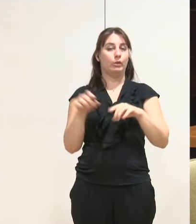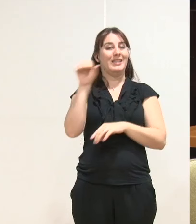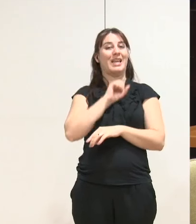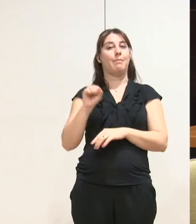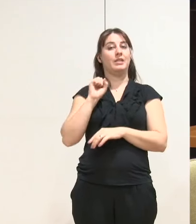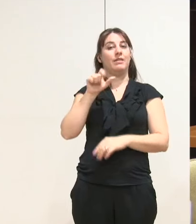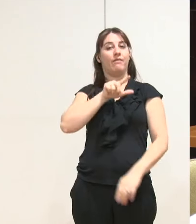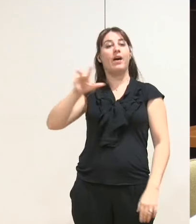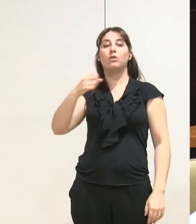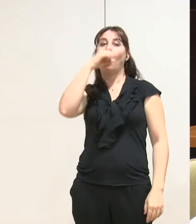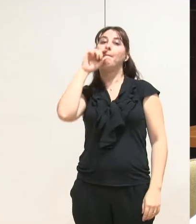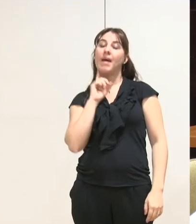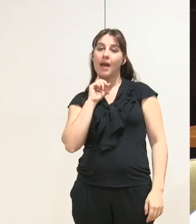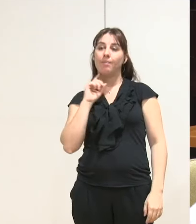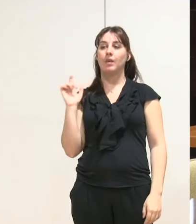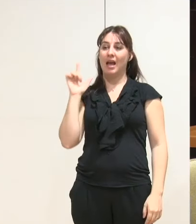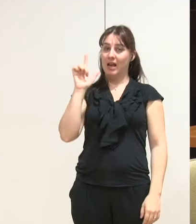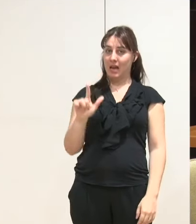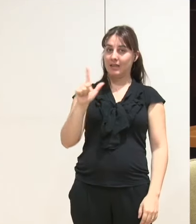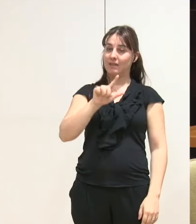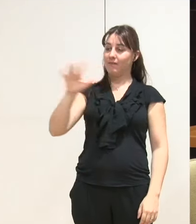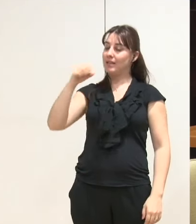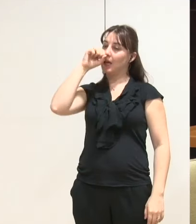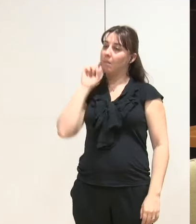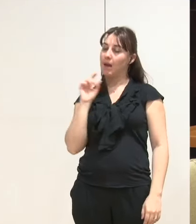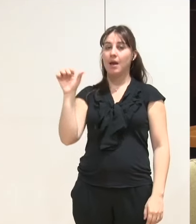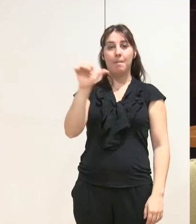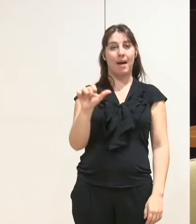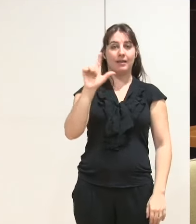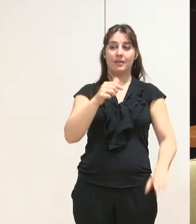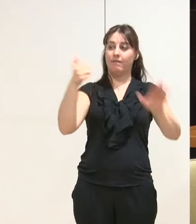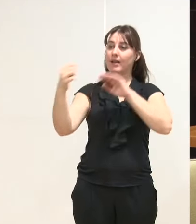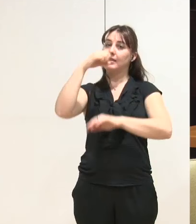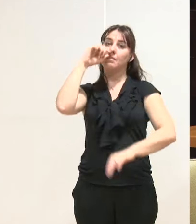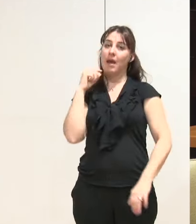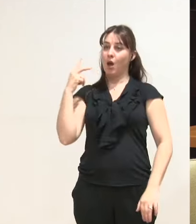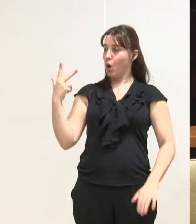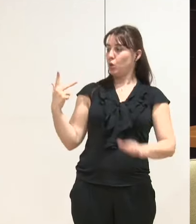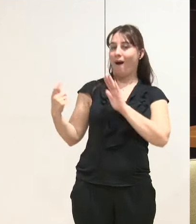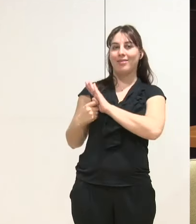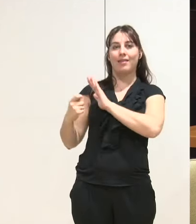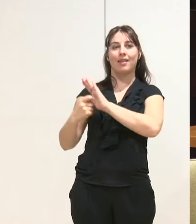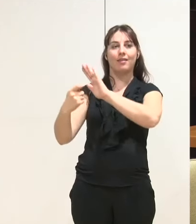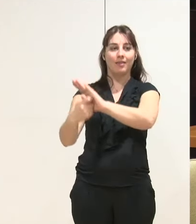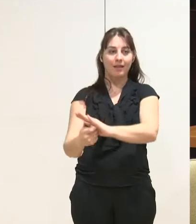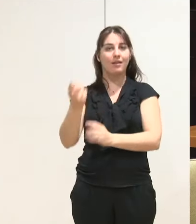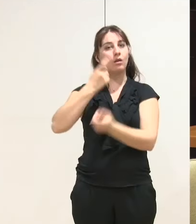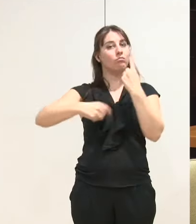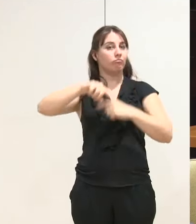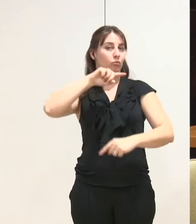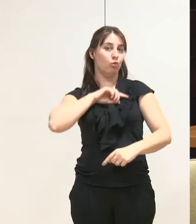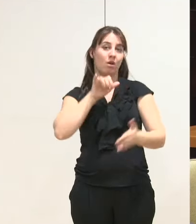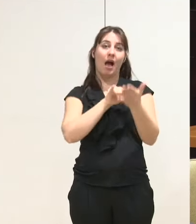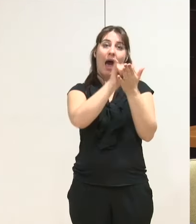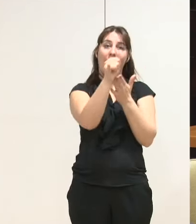mai le lundi 25 mai le mardi 26 mai date à laquelle euh nous avons pris notre